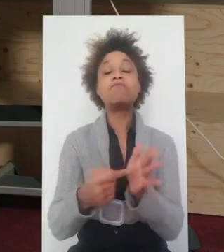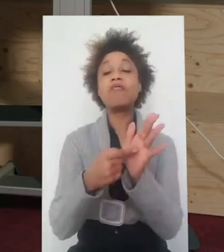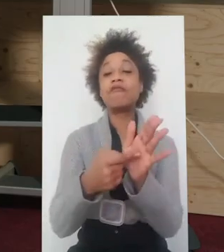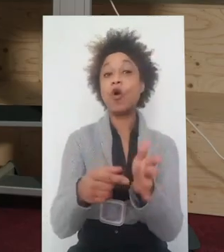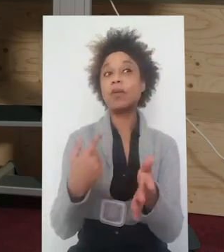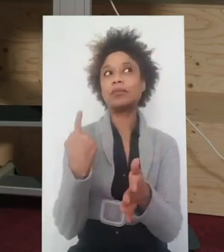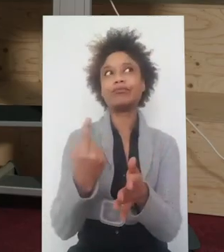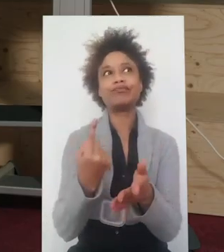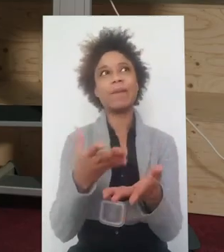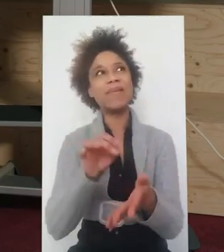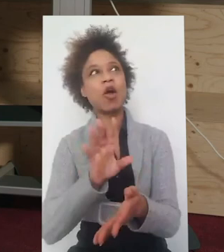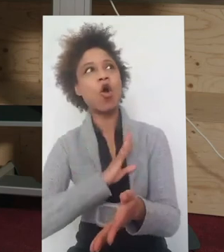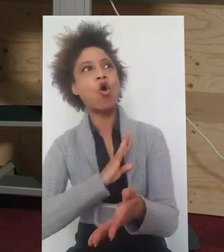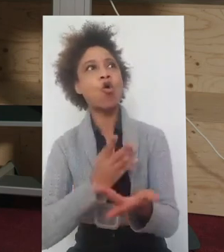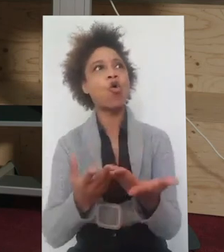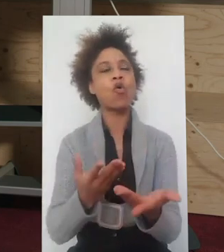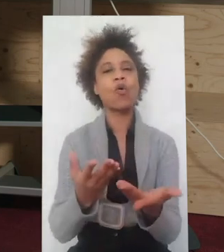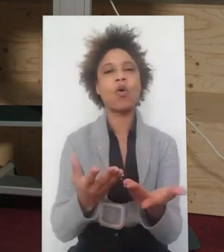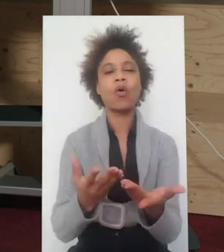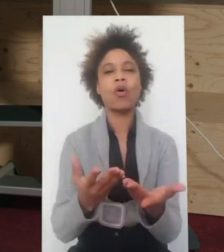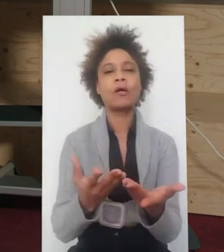vandaan halen. Of doen jullie het allemaal op eigen houtje?